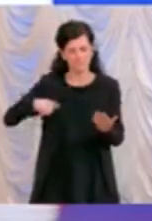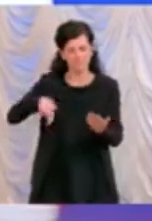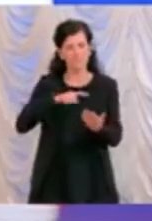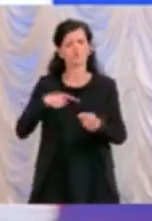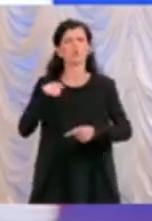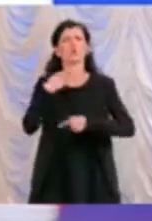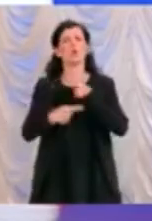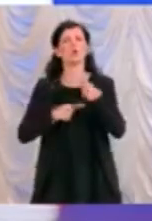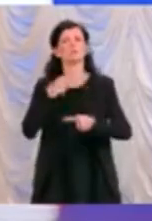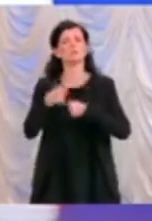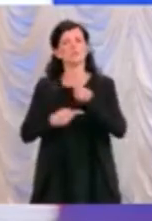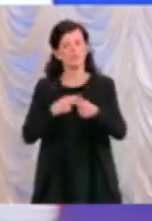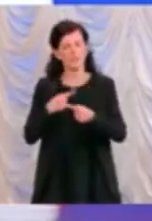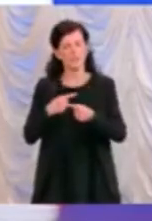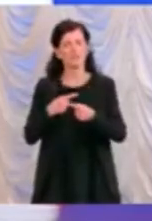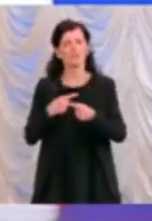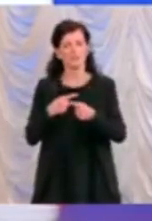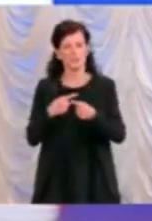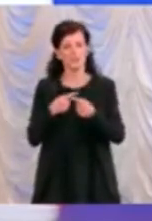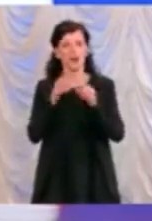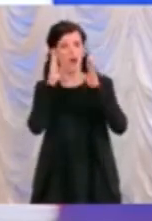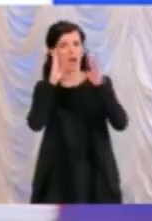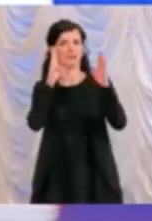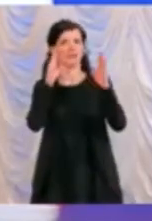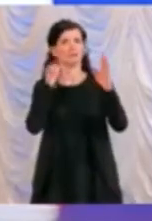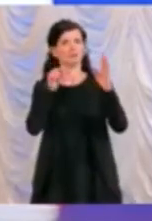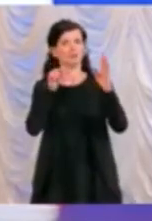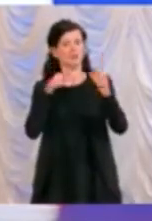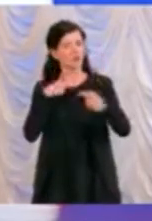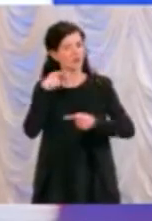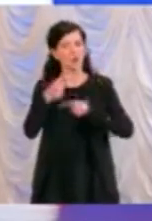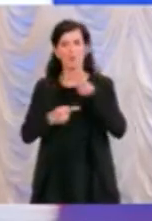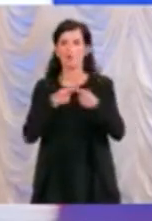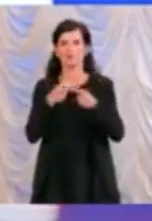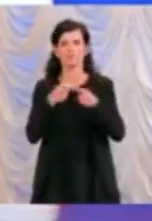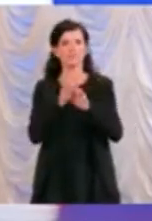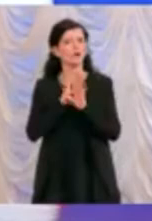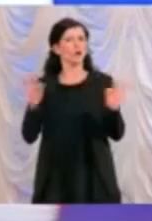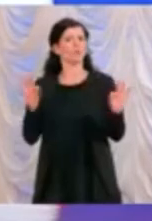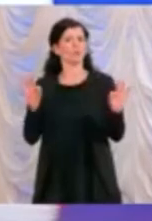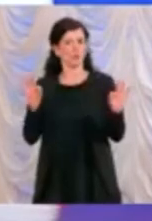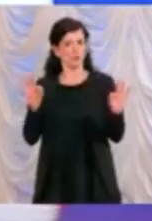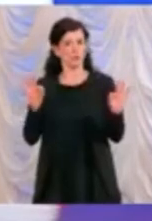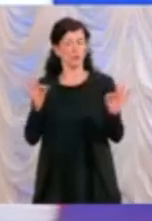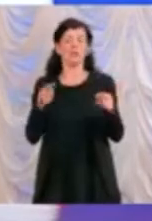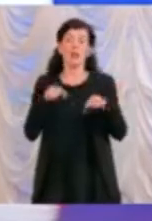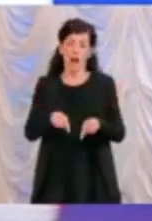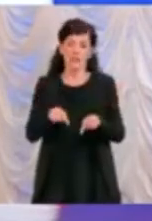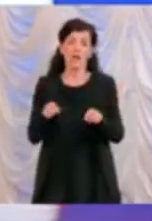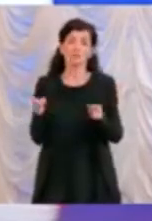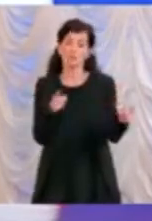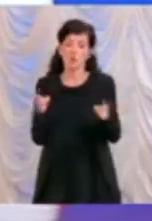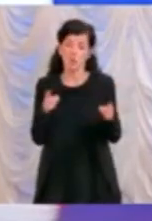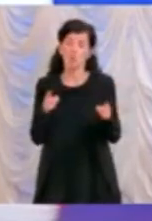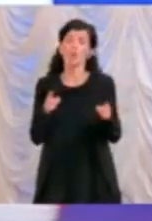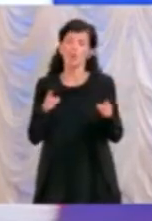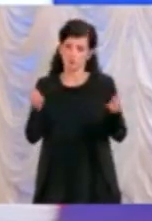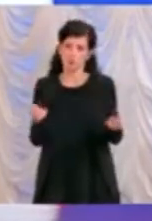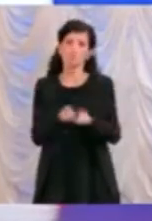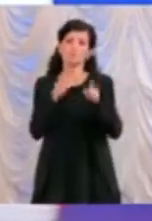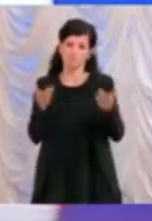mantenere alta la soglia dell'attenzione lo dobbiamo fare anche adesso che si avvicina